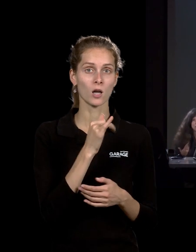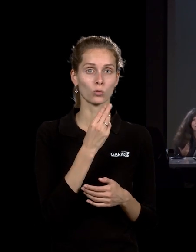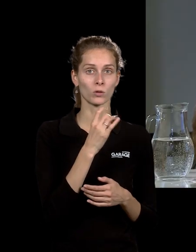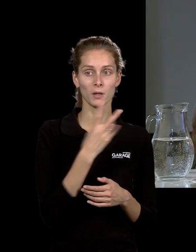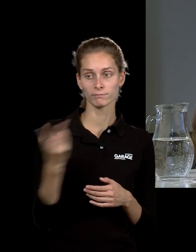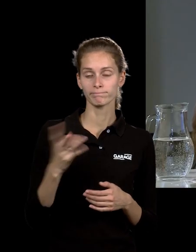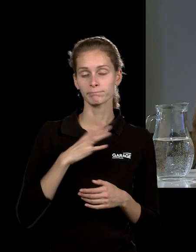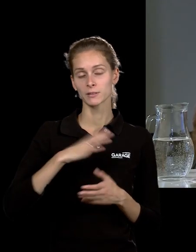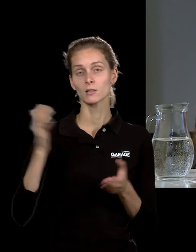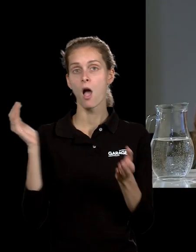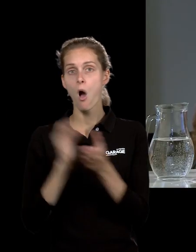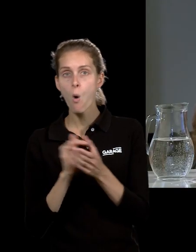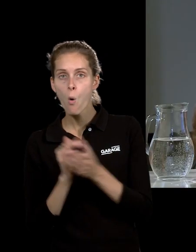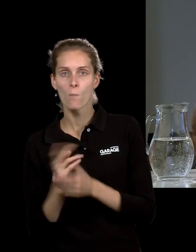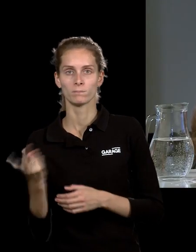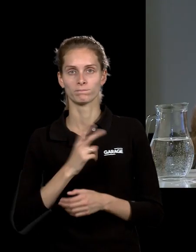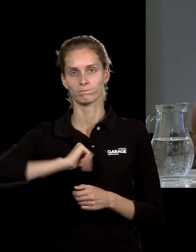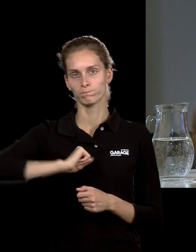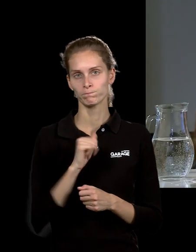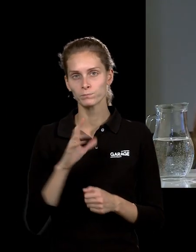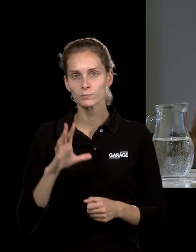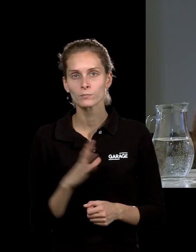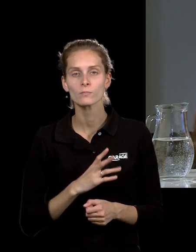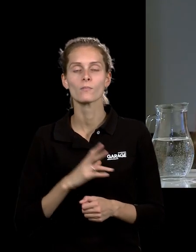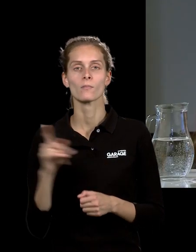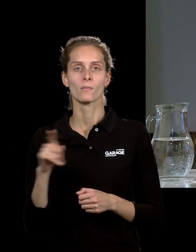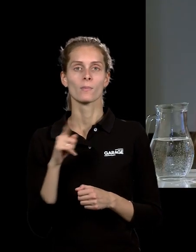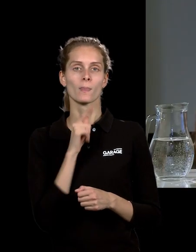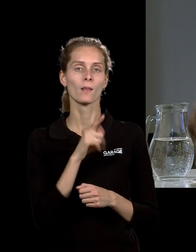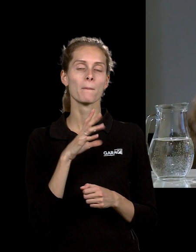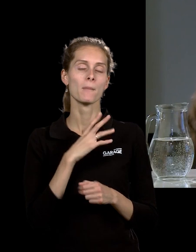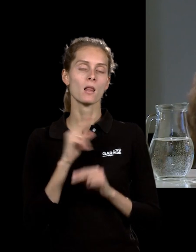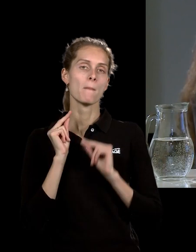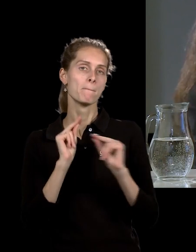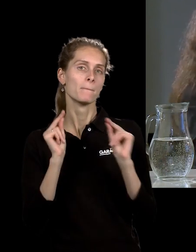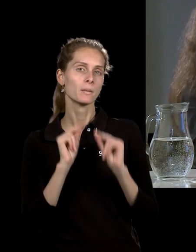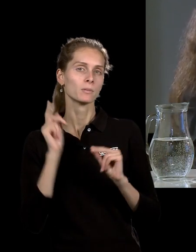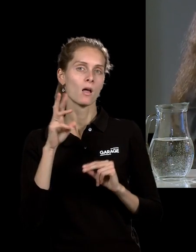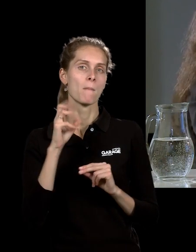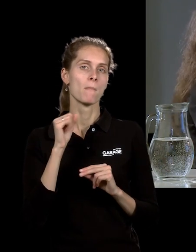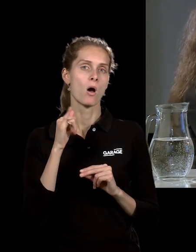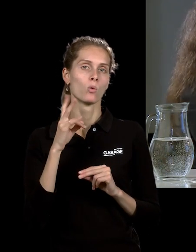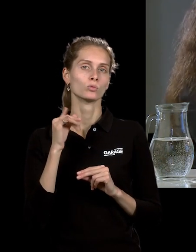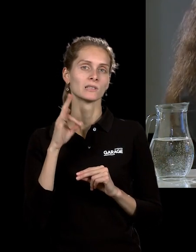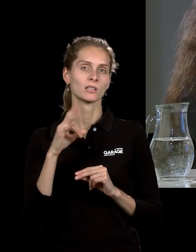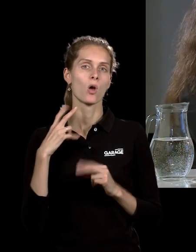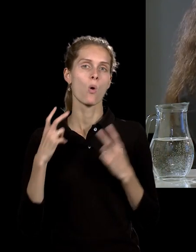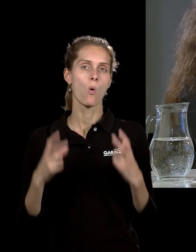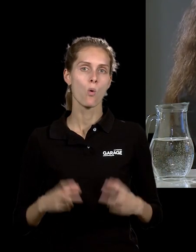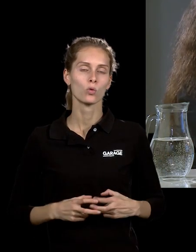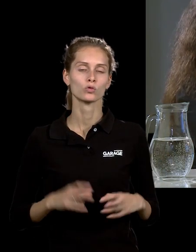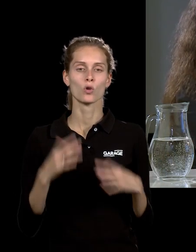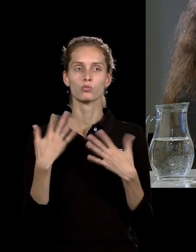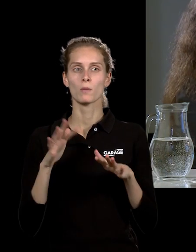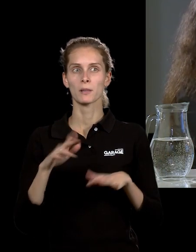дружили. И он, по-моему, там преподавал в этом, ну, во всяком случае, бывал в этом самом Black Mountain College, действие уже происходит в Нью-Йорке, правда.